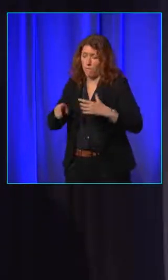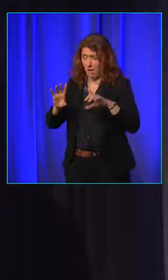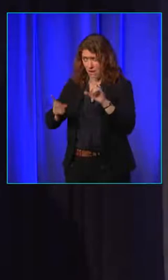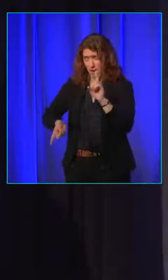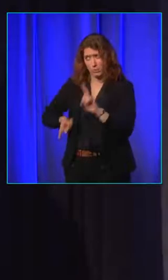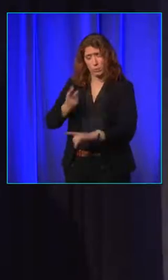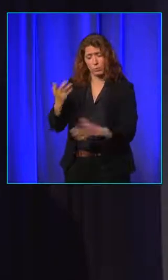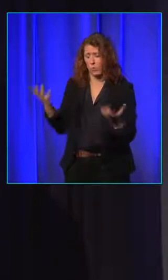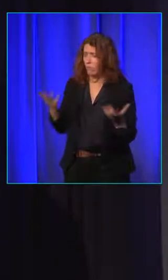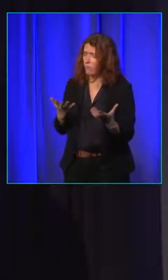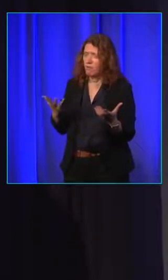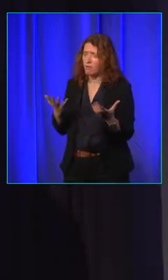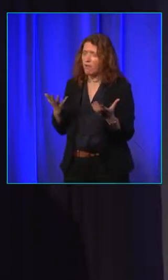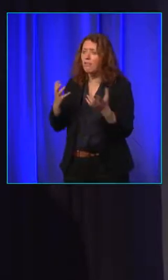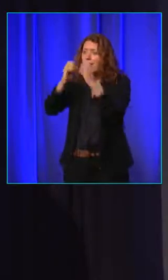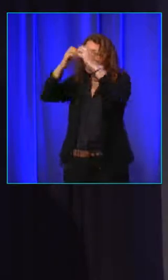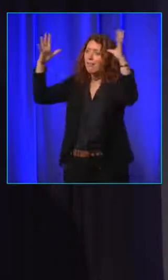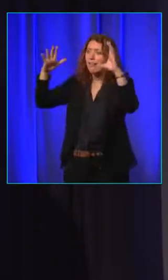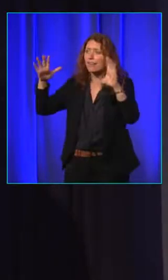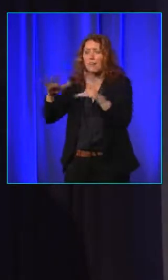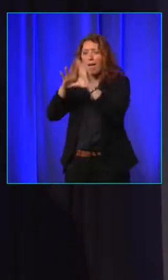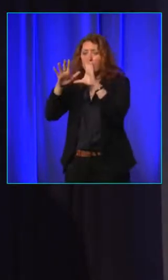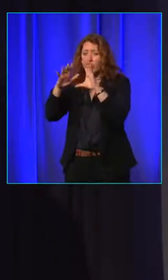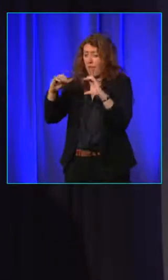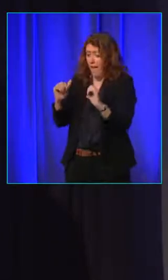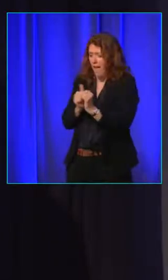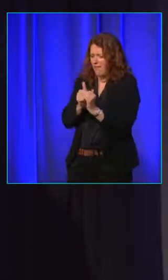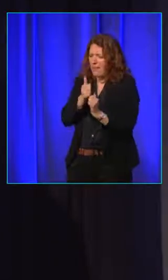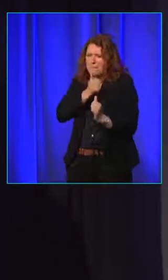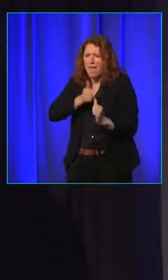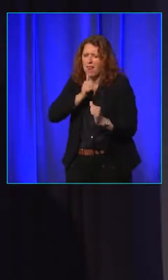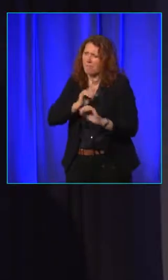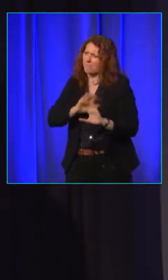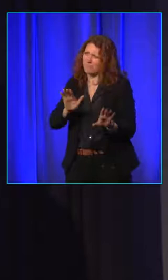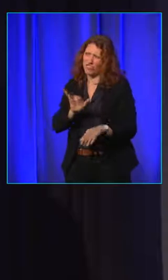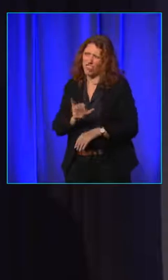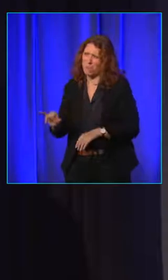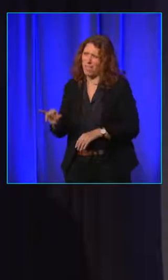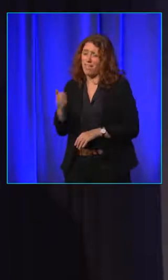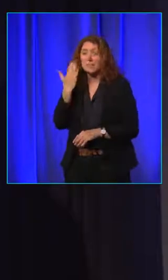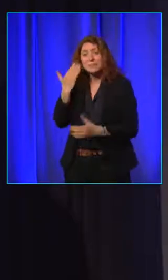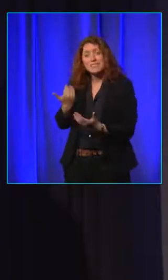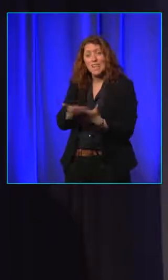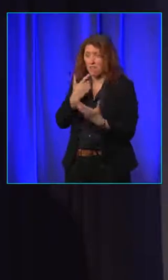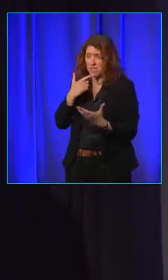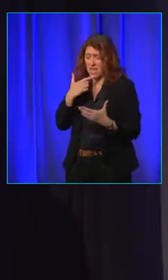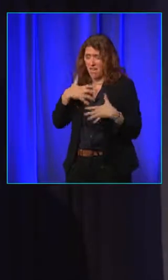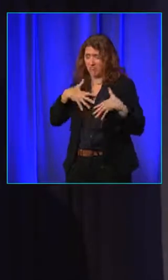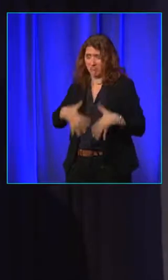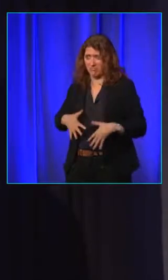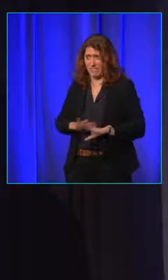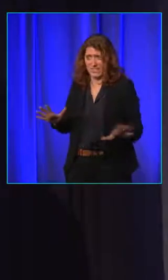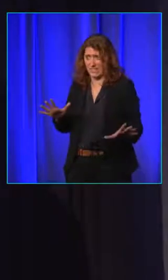important, on ne fait pas d'imagerie en ressentant la douleur. Parce que si on fait ça, la douleur devient apprise. Et après, ça